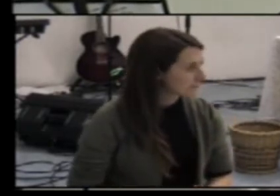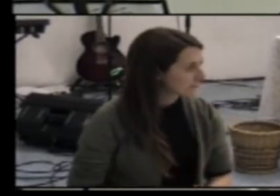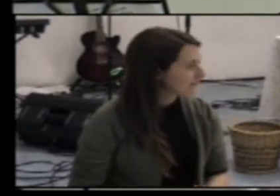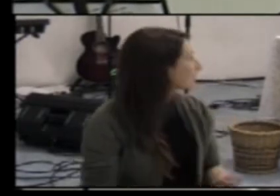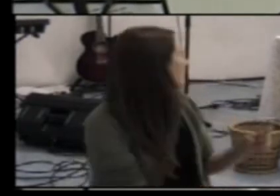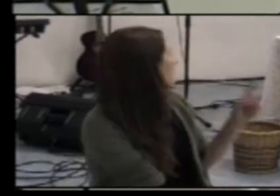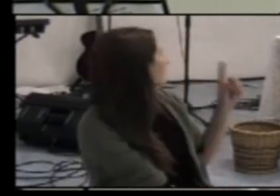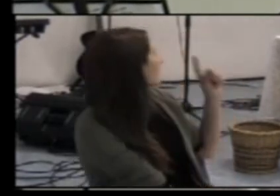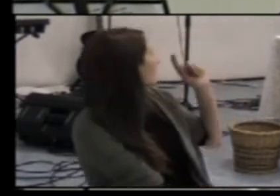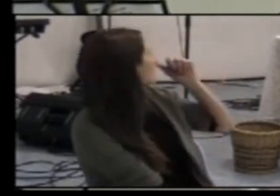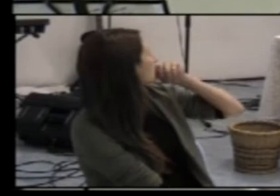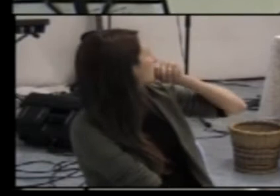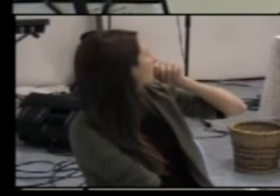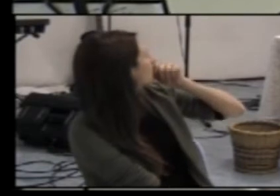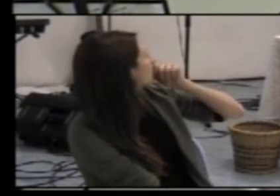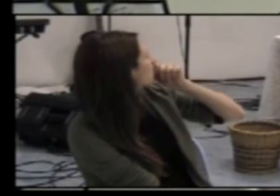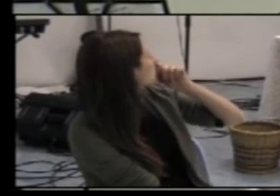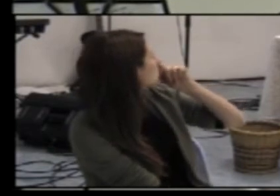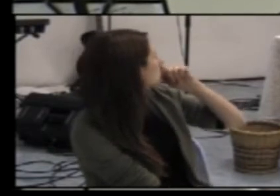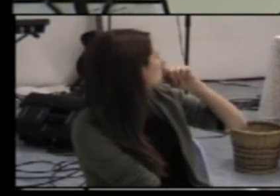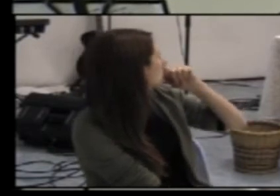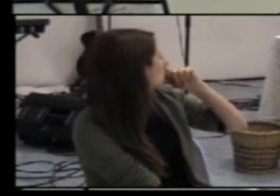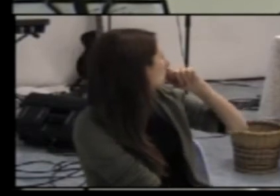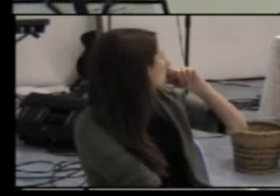Ci siete? Ok.